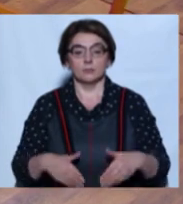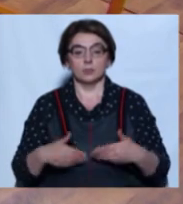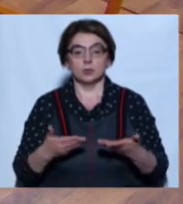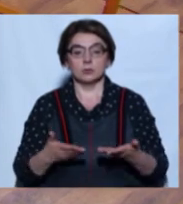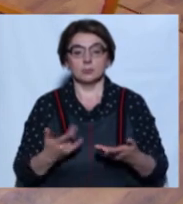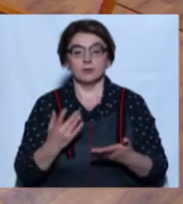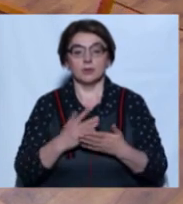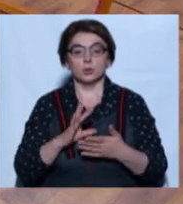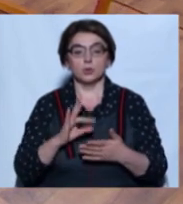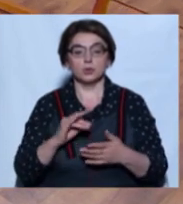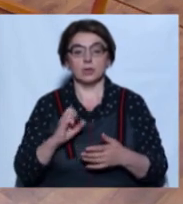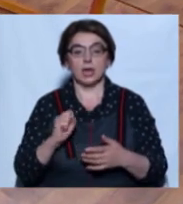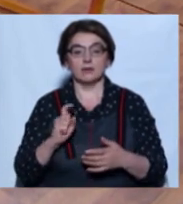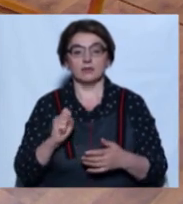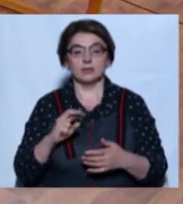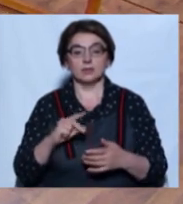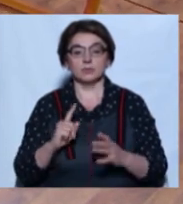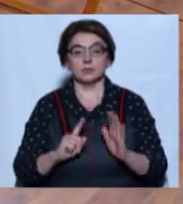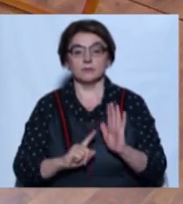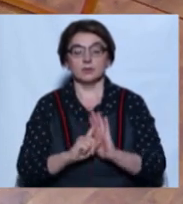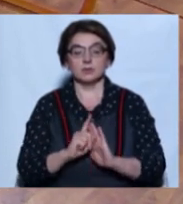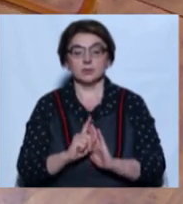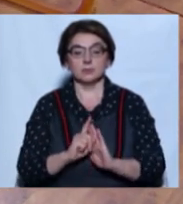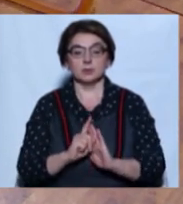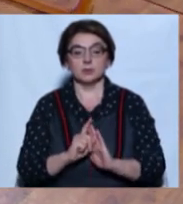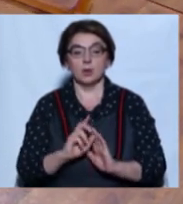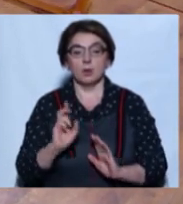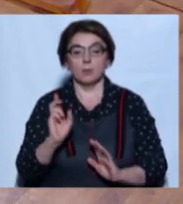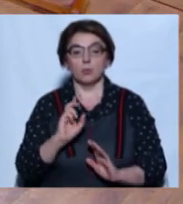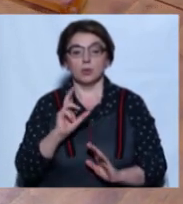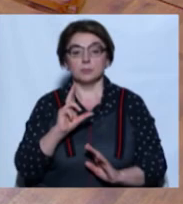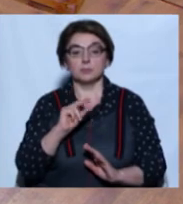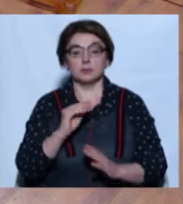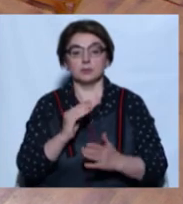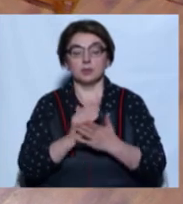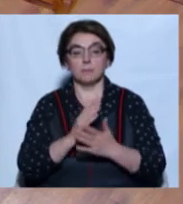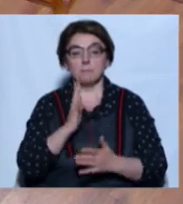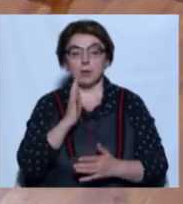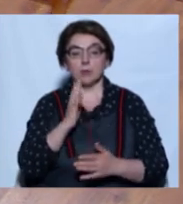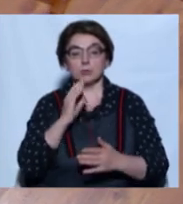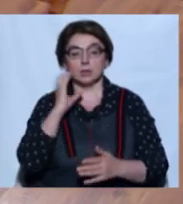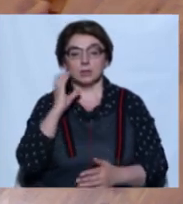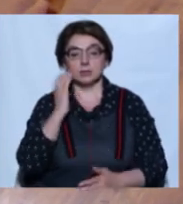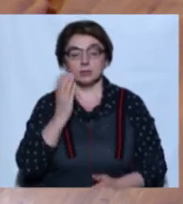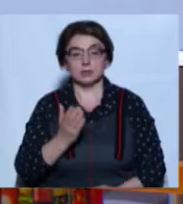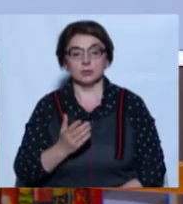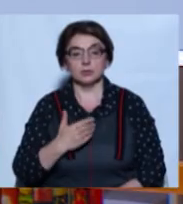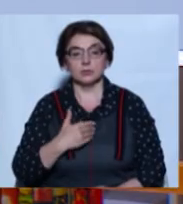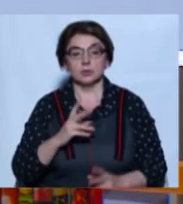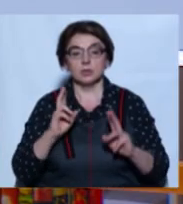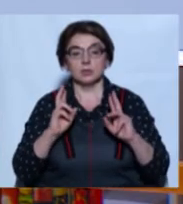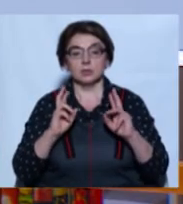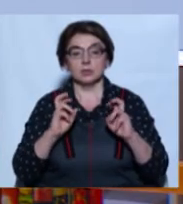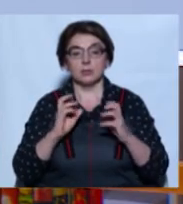მოგესალმებით, მე გახავართ რუსუდან ახვლედიანი. Ჩვენ დღეს ვიწყებთ ბუნებისმეტყველების გაკვეთილს მეხუთე კლასელთათვის. Ჩვენი